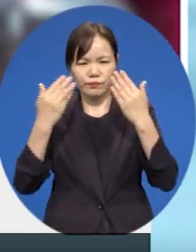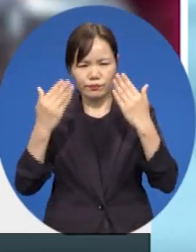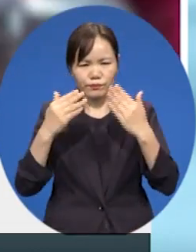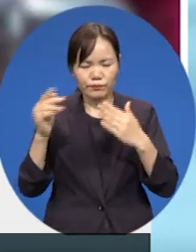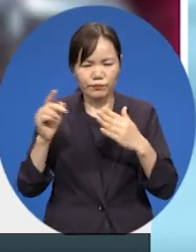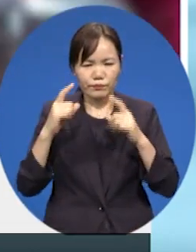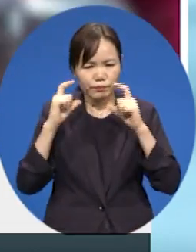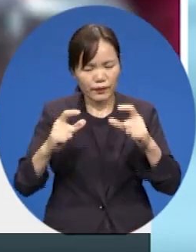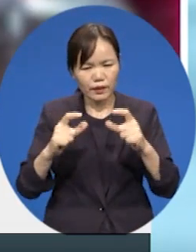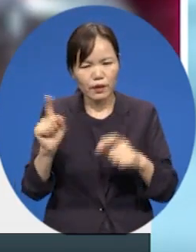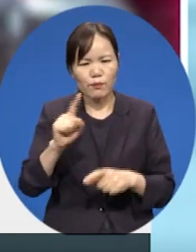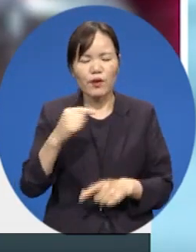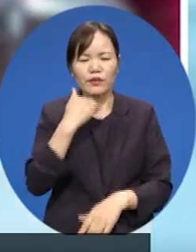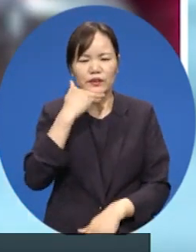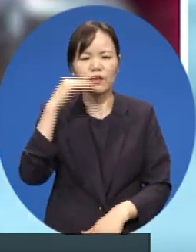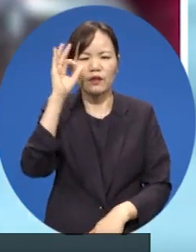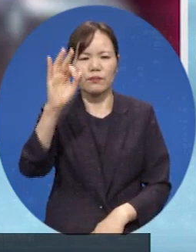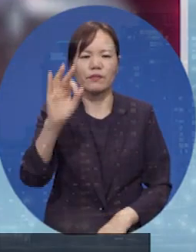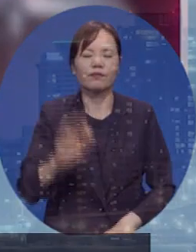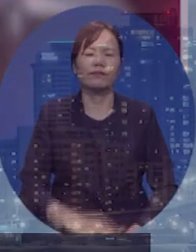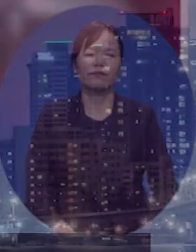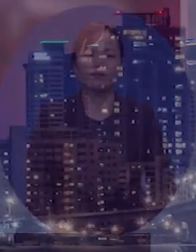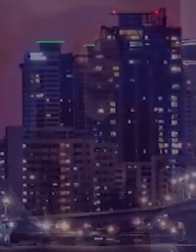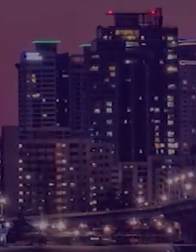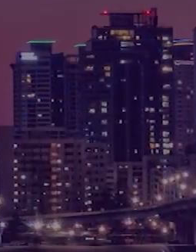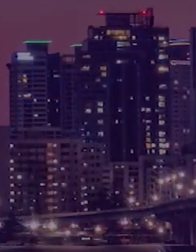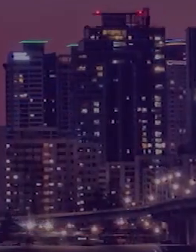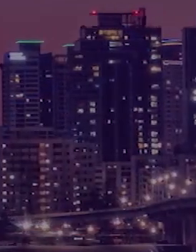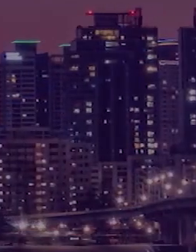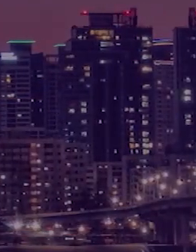판결이 내려질 지 는 향후 에 지켜봐야 될 것 같습니다